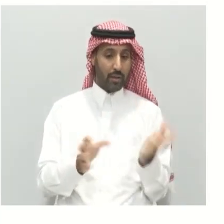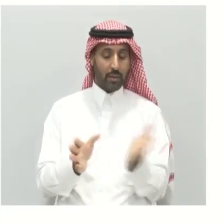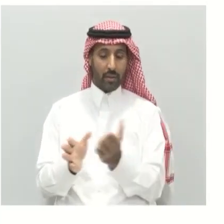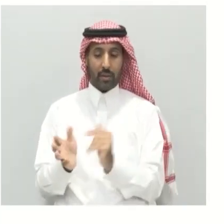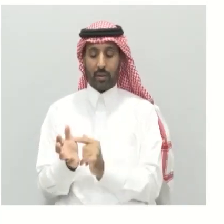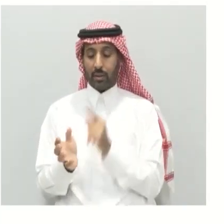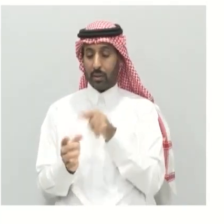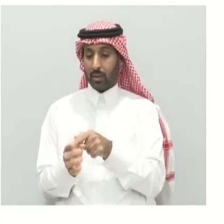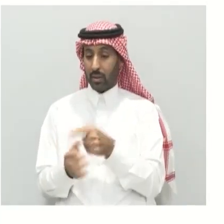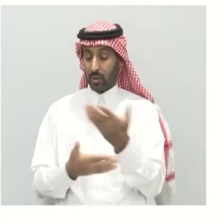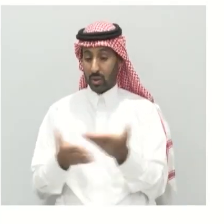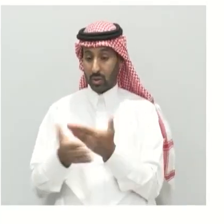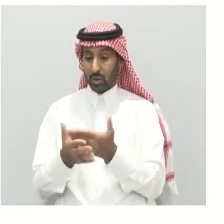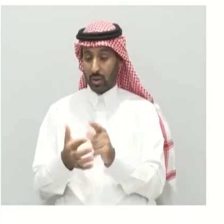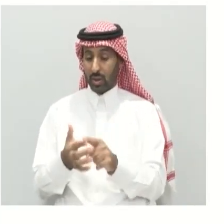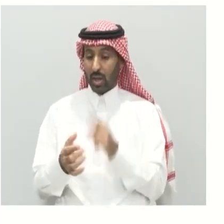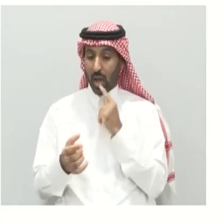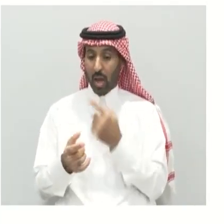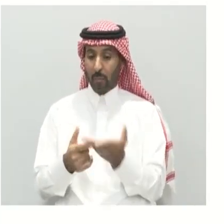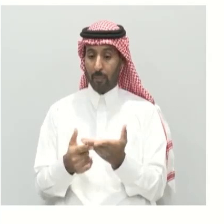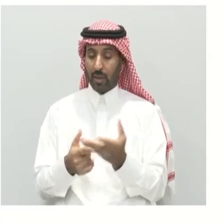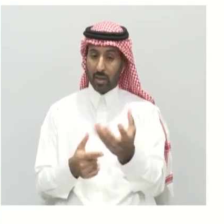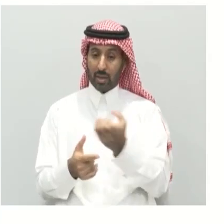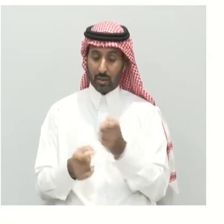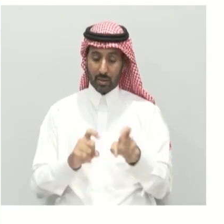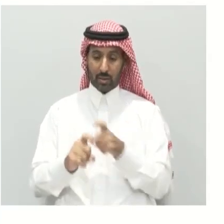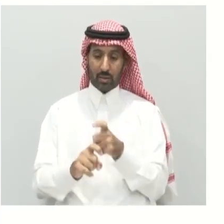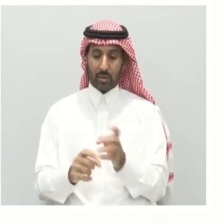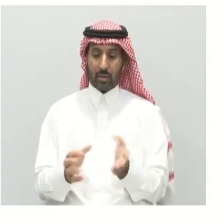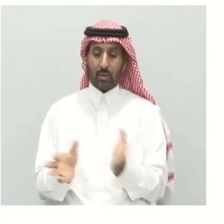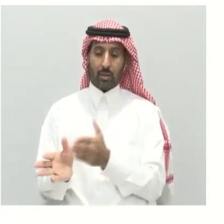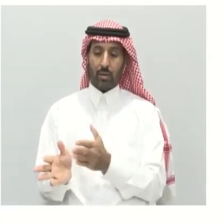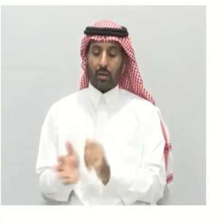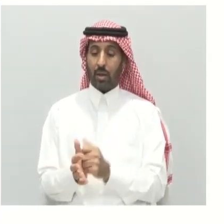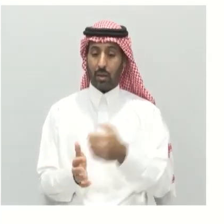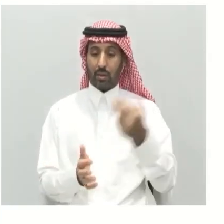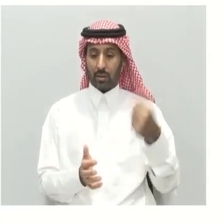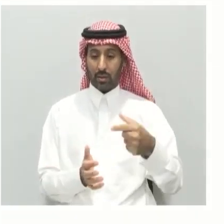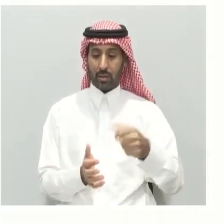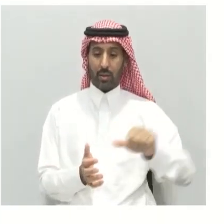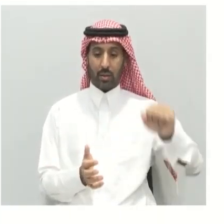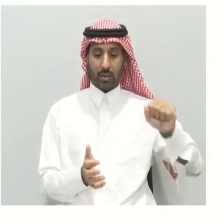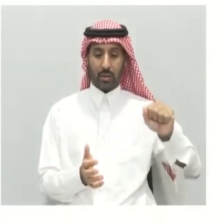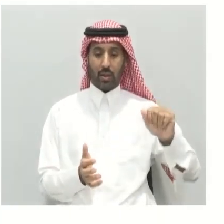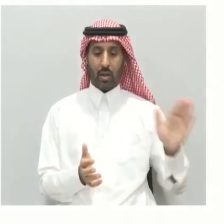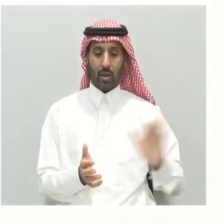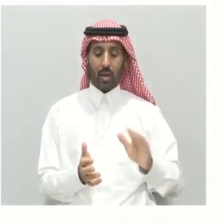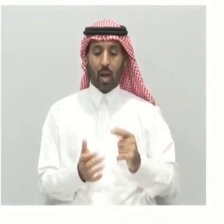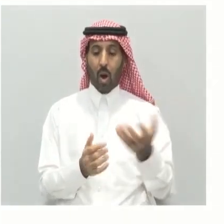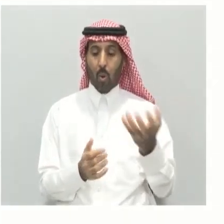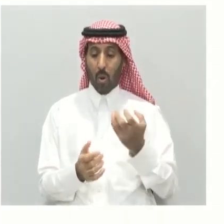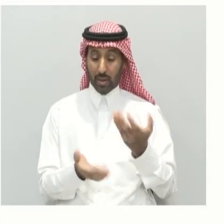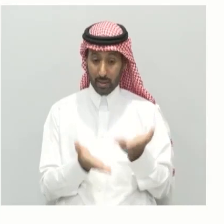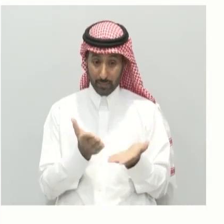الحاله سوف يحدث ماذا سوف يحدث له عمليه كسب الكترون وكذلك الجي اي من كان